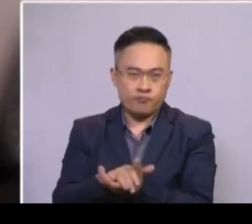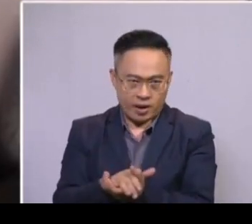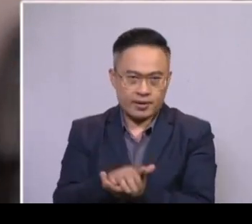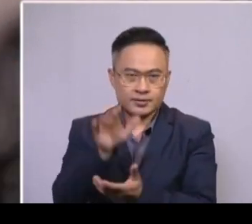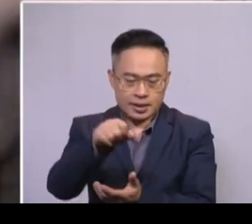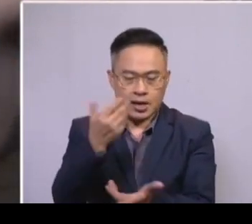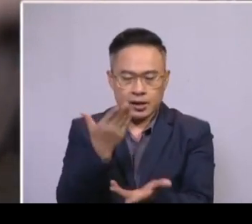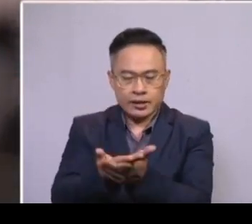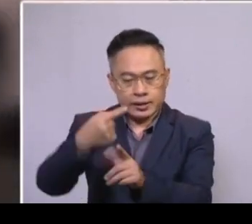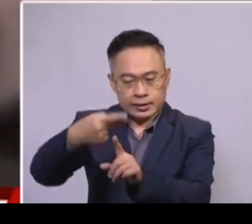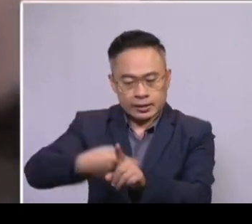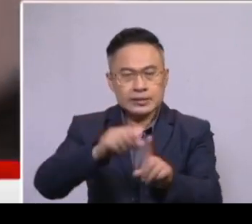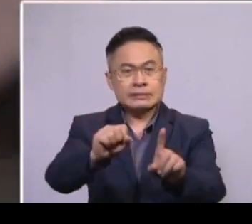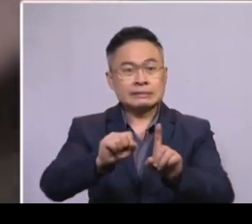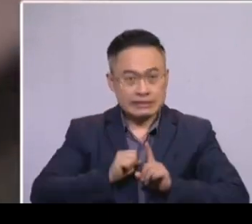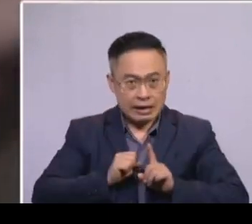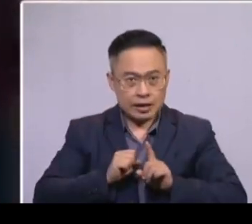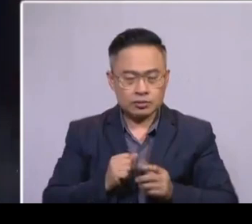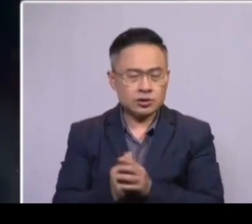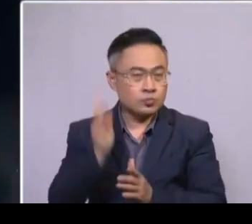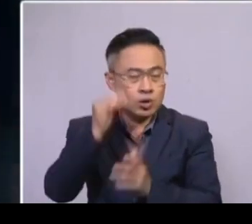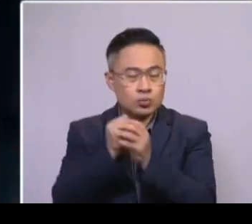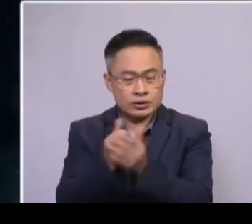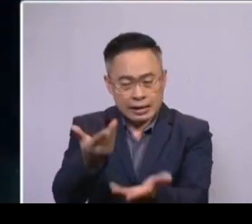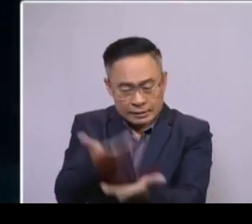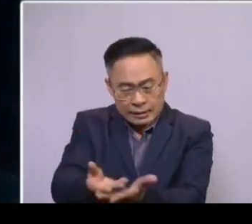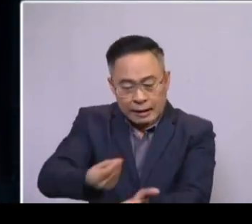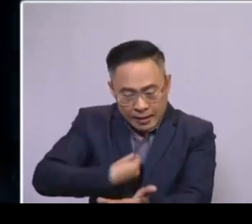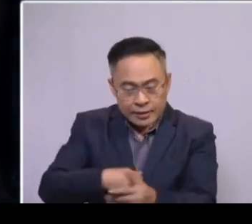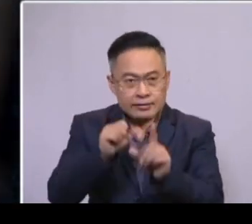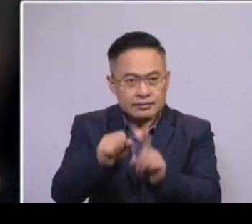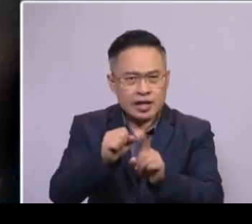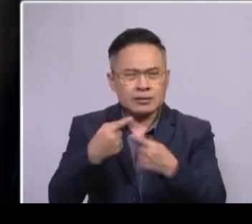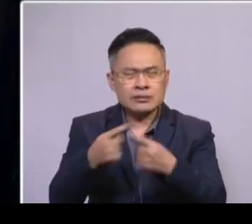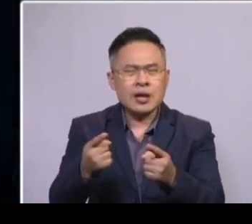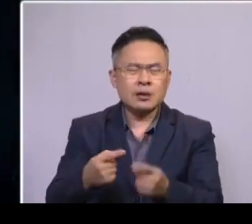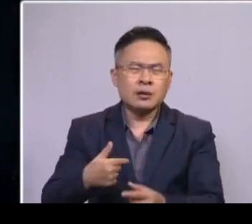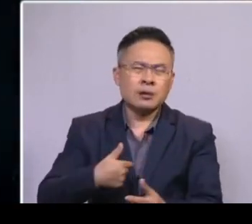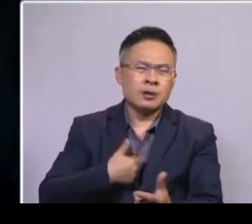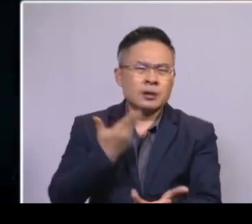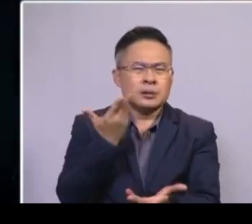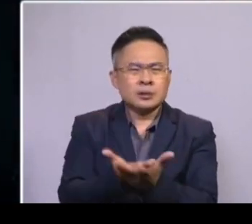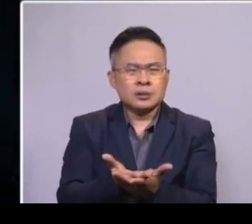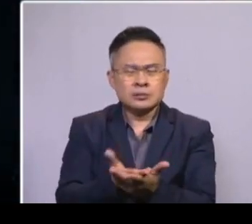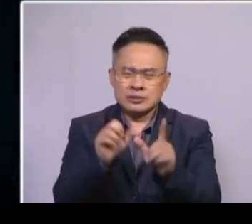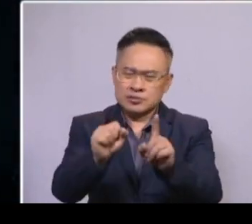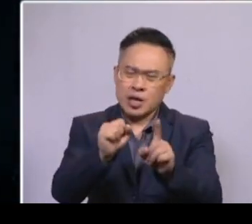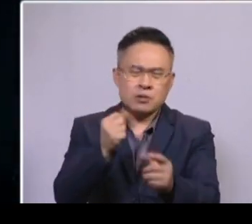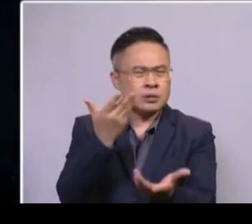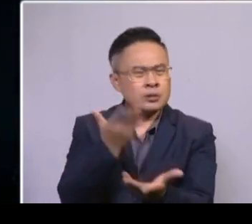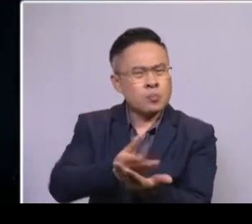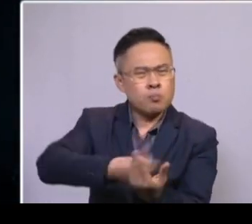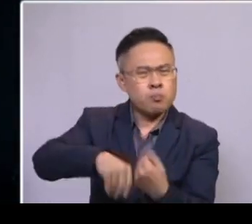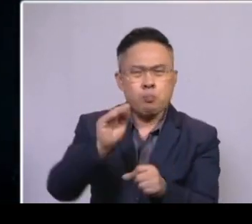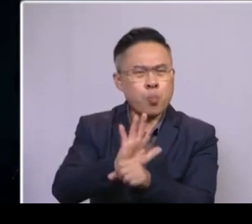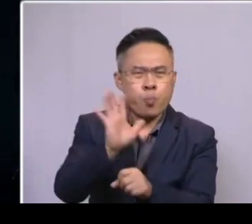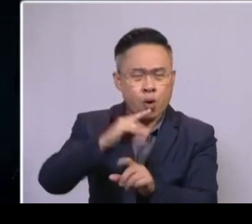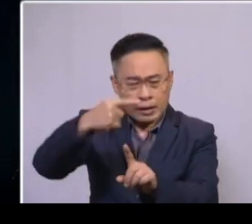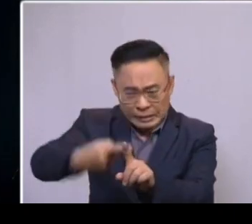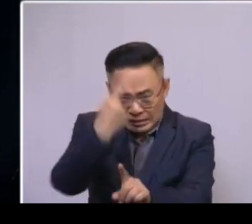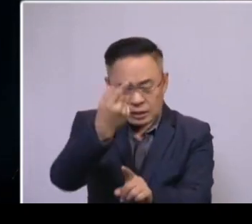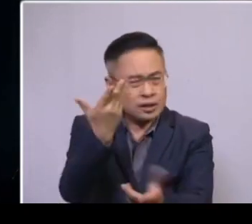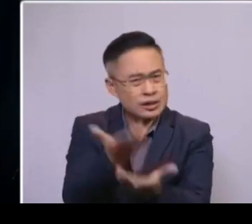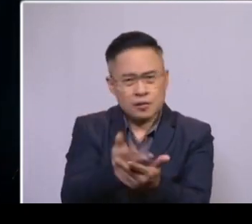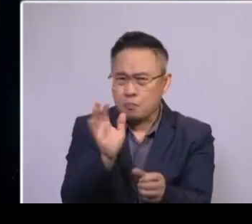100,000บาทแต่เธอบอกว่าไม่พอใช้นะคะตำรวจคาดการณ์ว่าเป็นสาเหตุที่ทำให้นางสาวน้ำเพชรเนี่ยวางแผนกับ